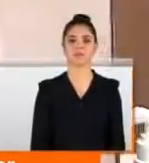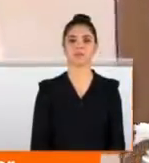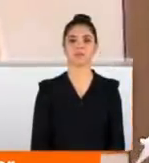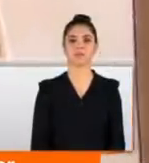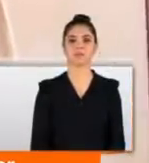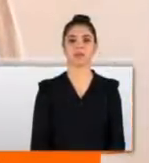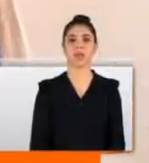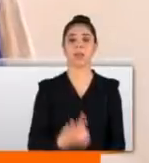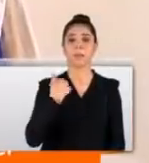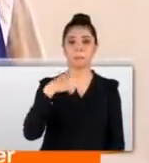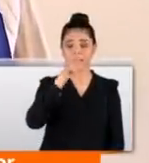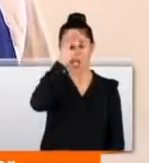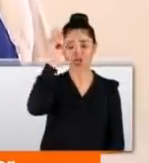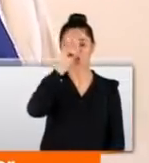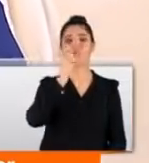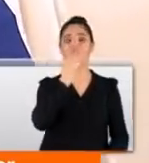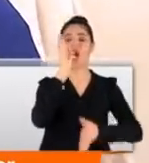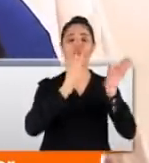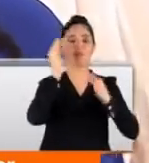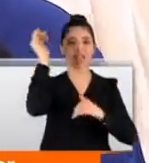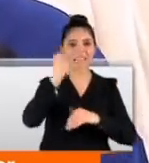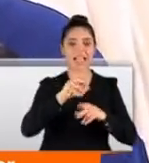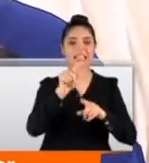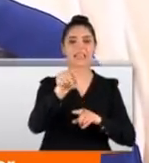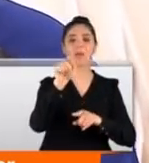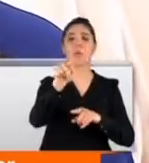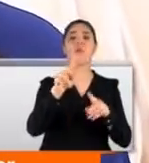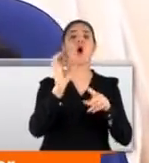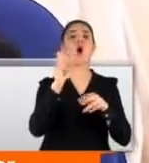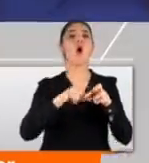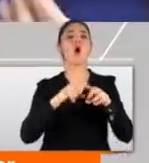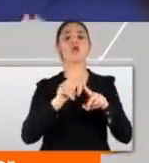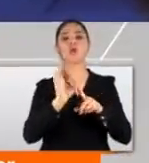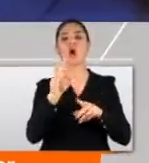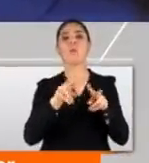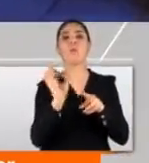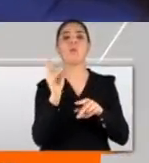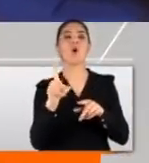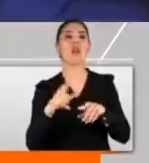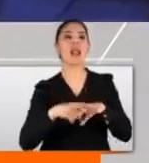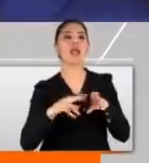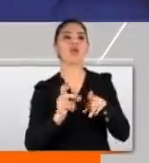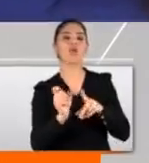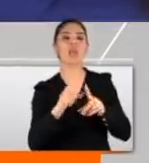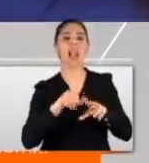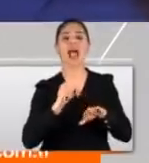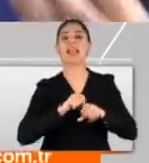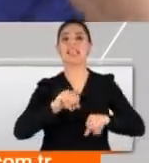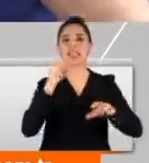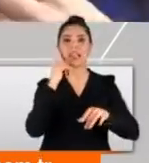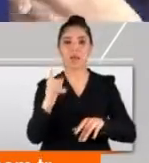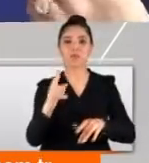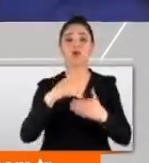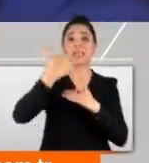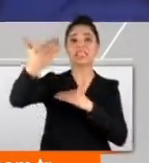Amazon ormanlarını biz Türkiye'ye getirdik. Orta moleküler sistemle, orta moleküler nedir? Aslında vücudumuzda almamız gereken, dışarıdan